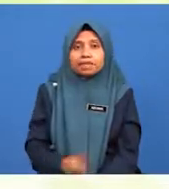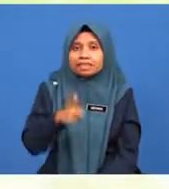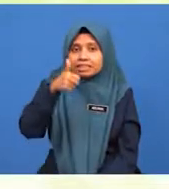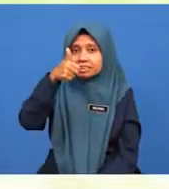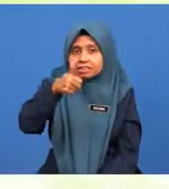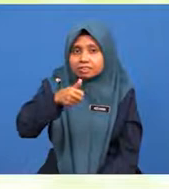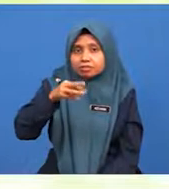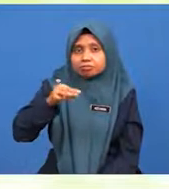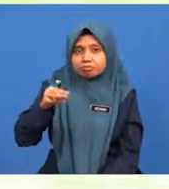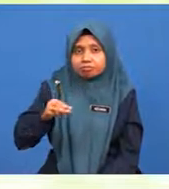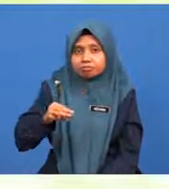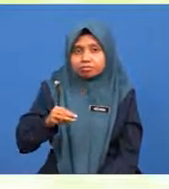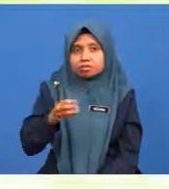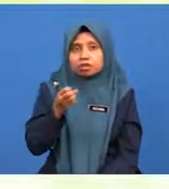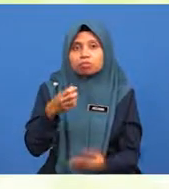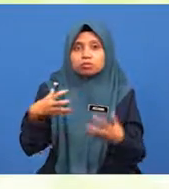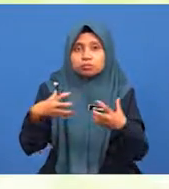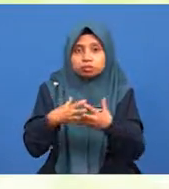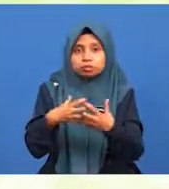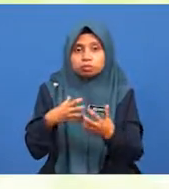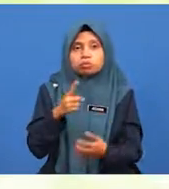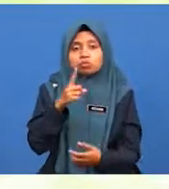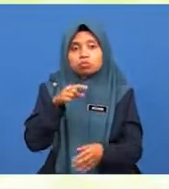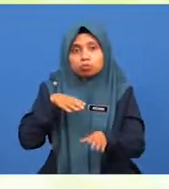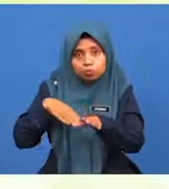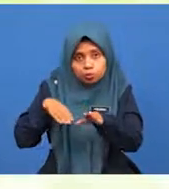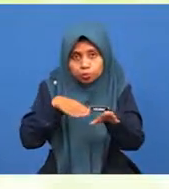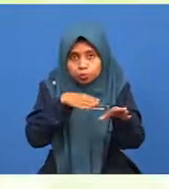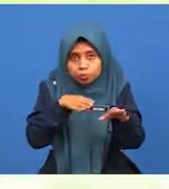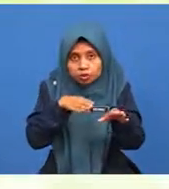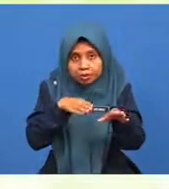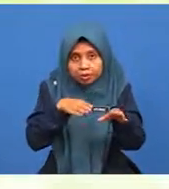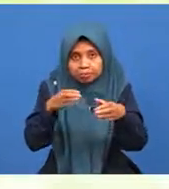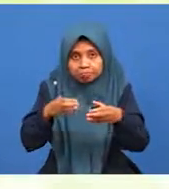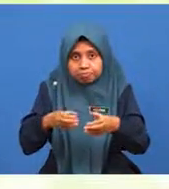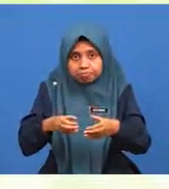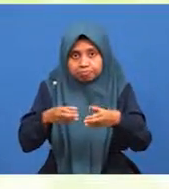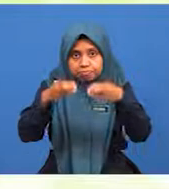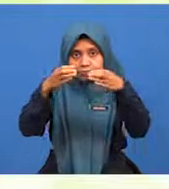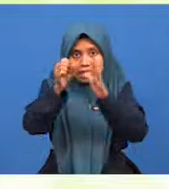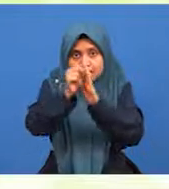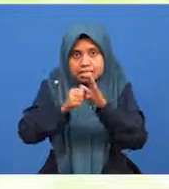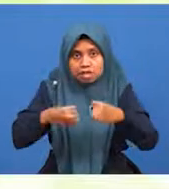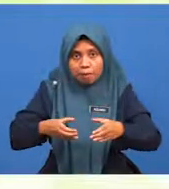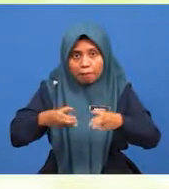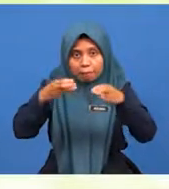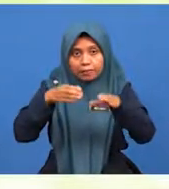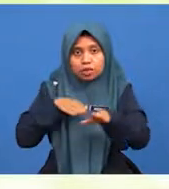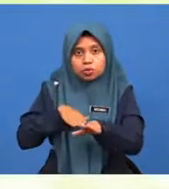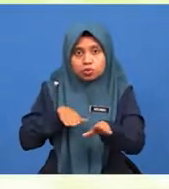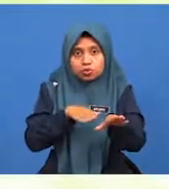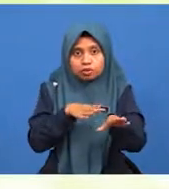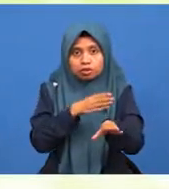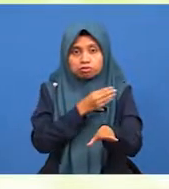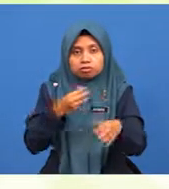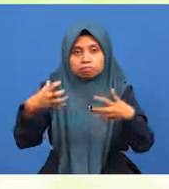Bagus, murid-murid. Penjodoh bilangan untuk satu sungai ialah batang sebatang sungai, manakala